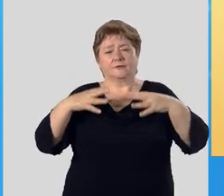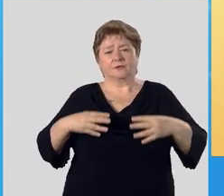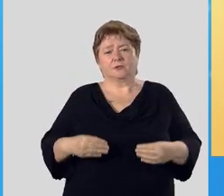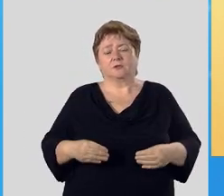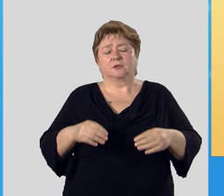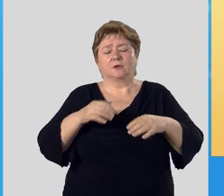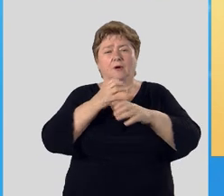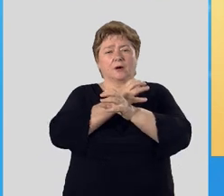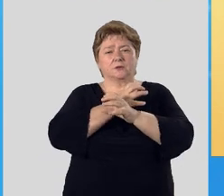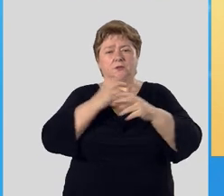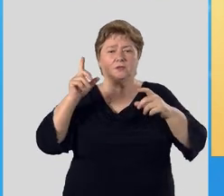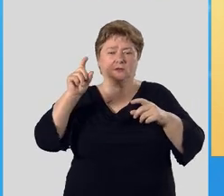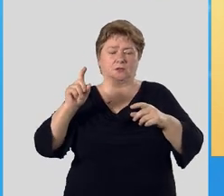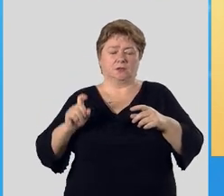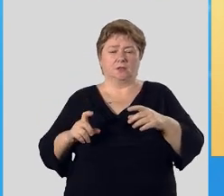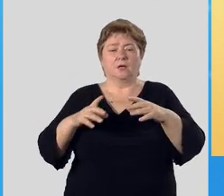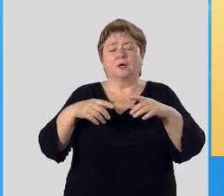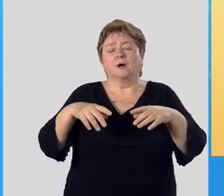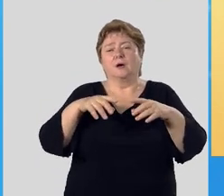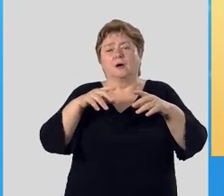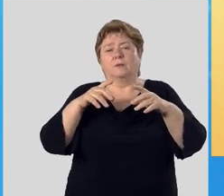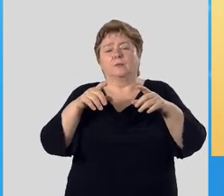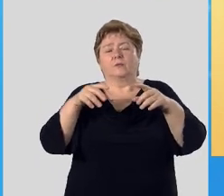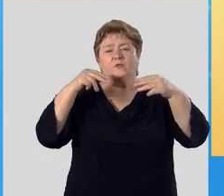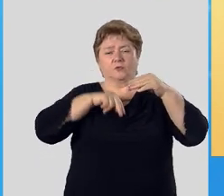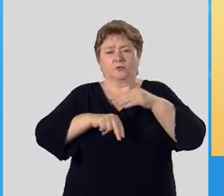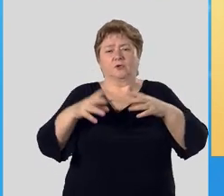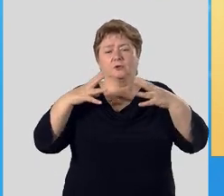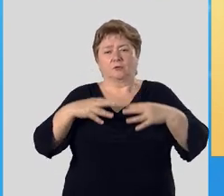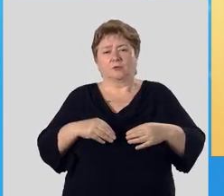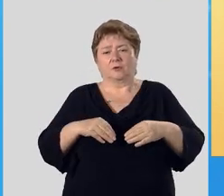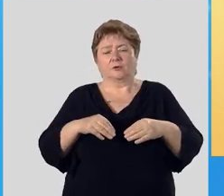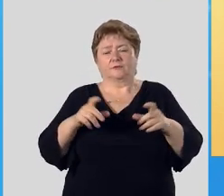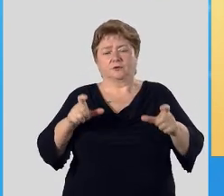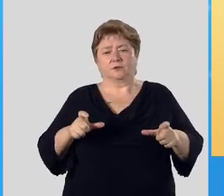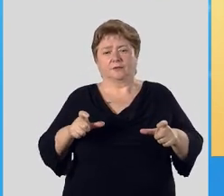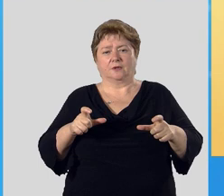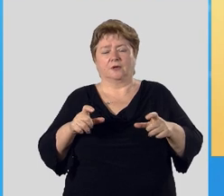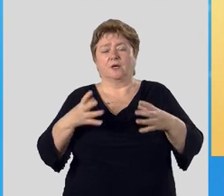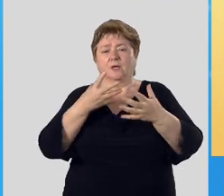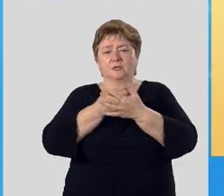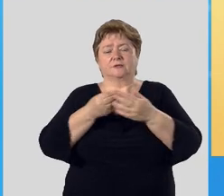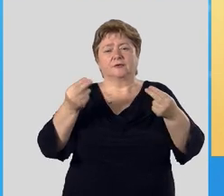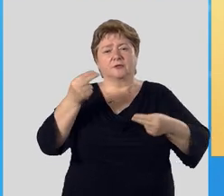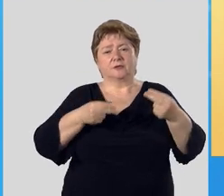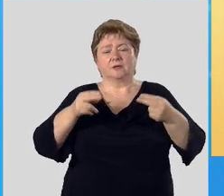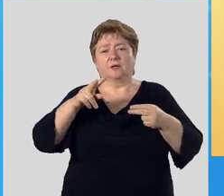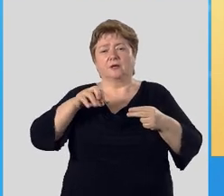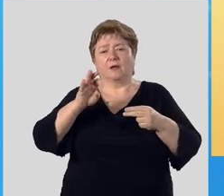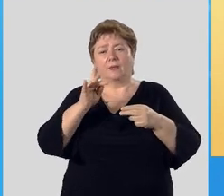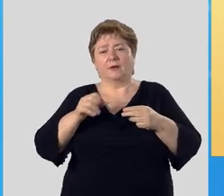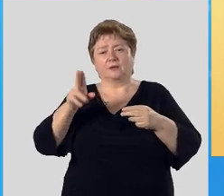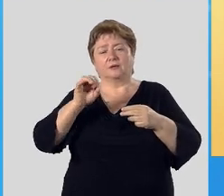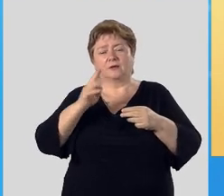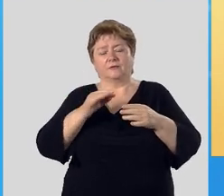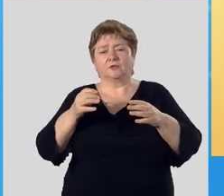костей скелета мышц внутренних органов свои рисунки леонардо да винчи